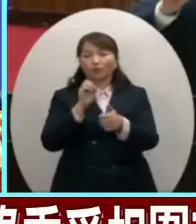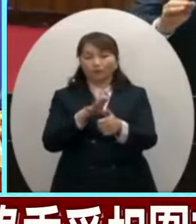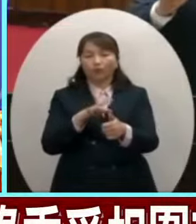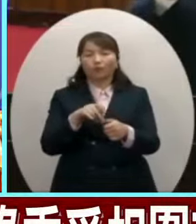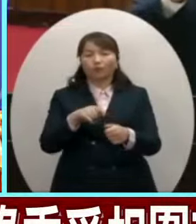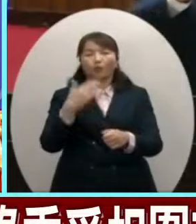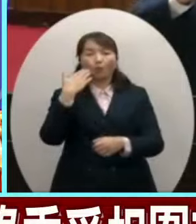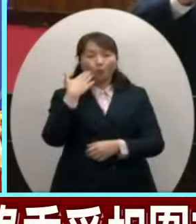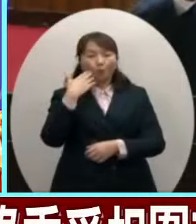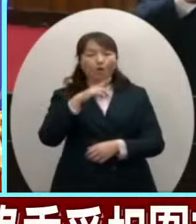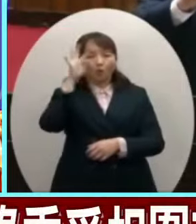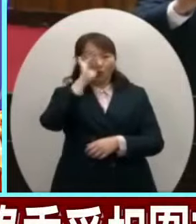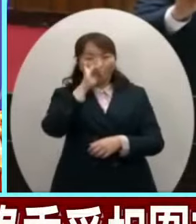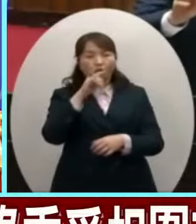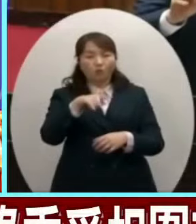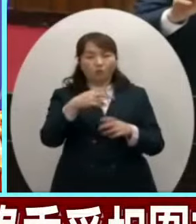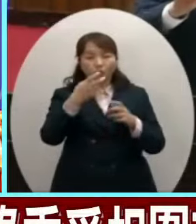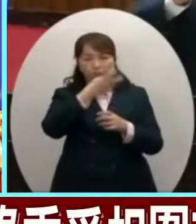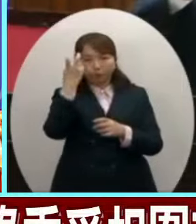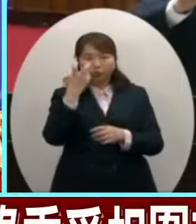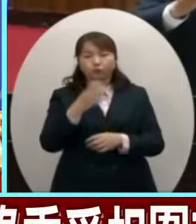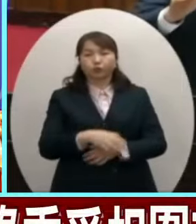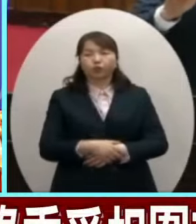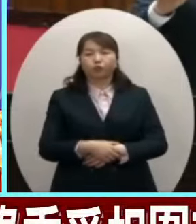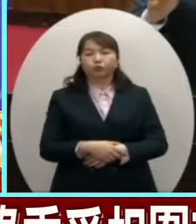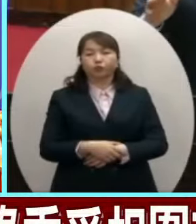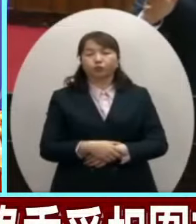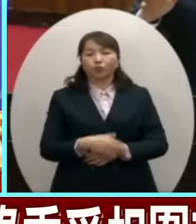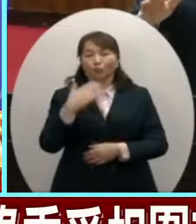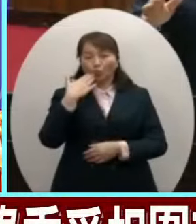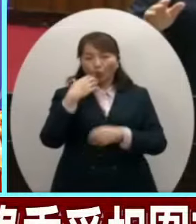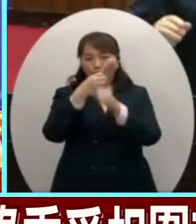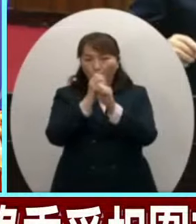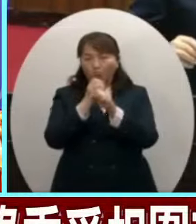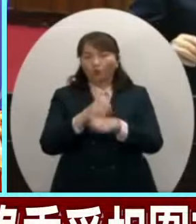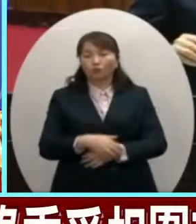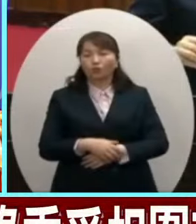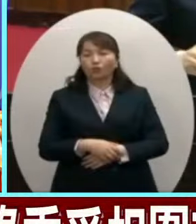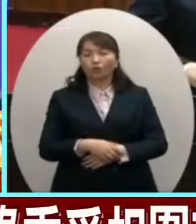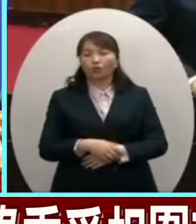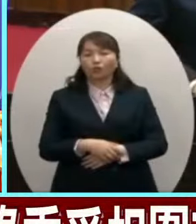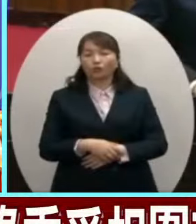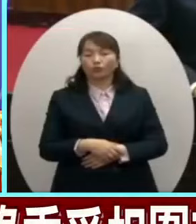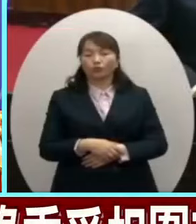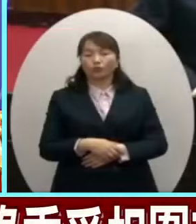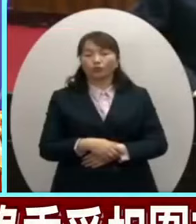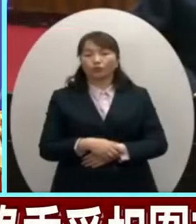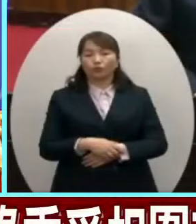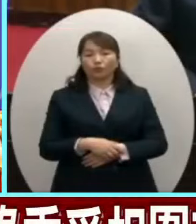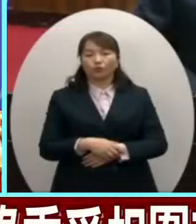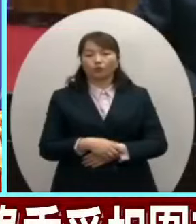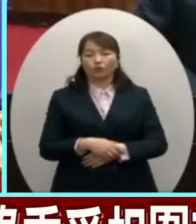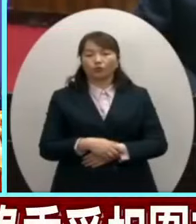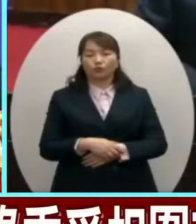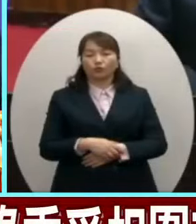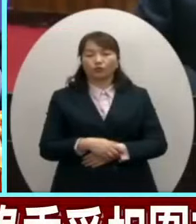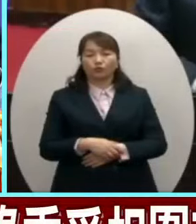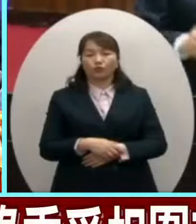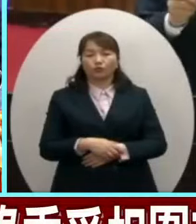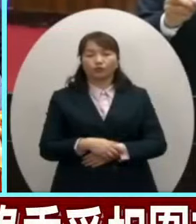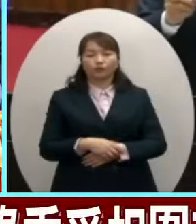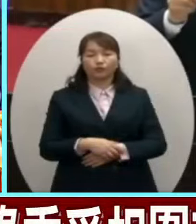就输了还要在那边乱批评。第二就是没有格了，我是觉得蛮没格了。第三就是凸显出这个